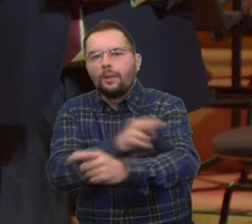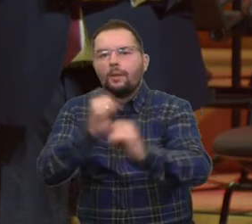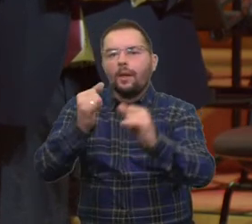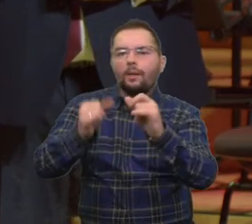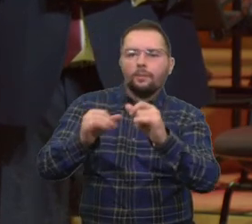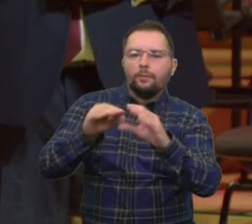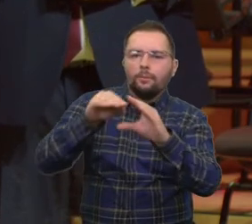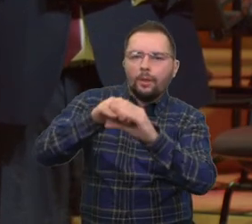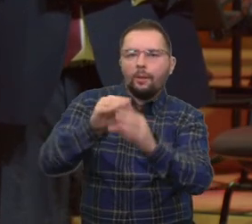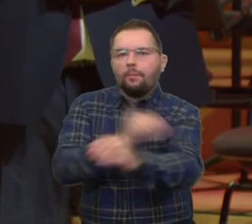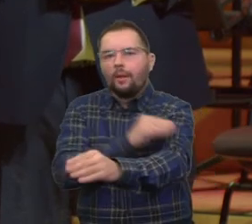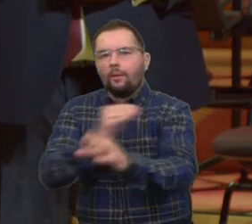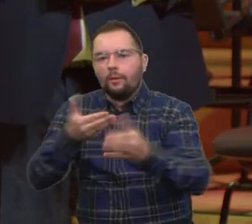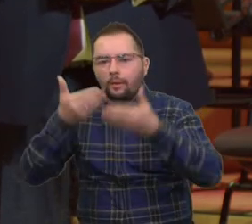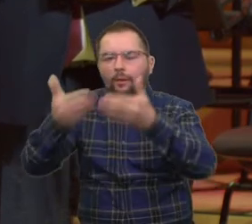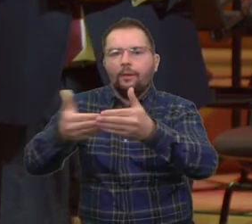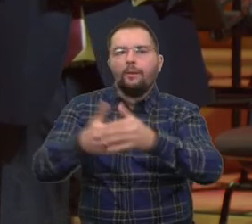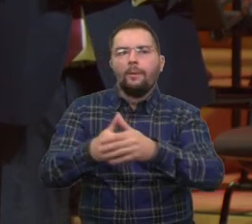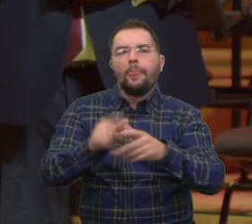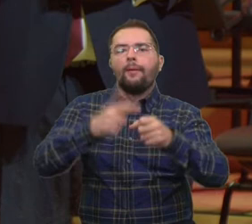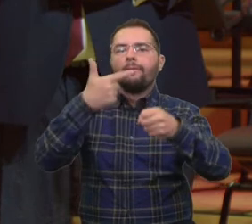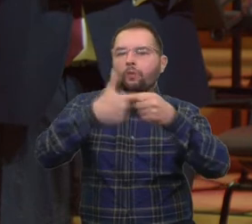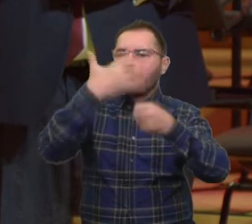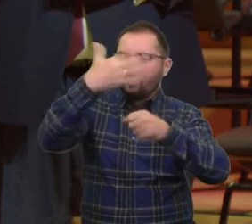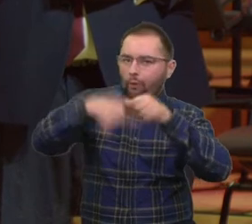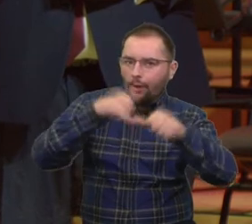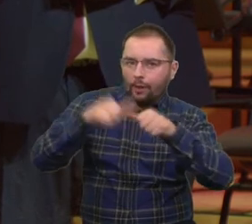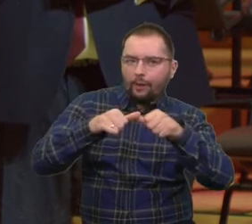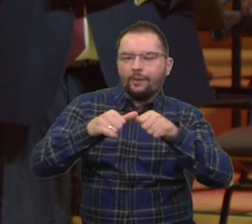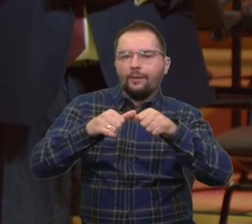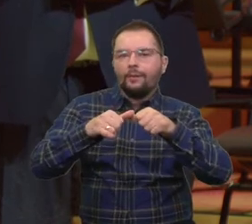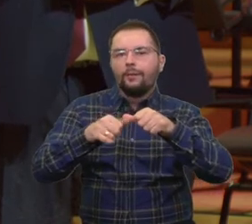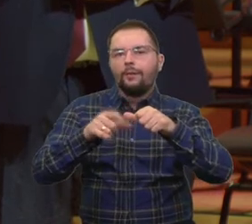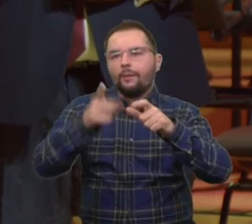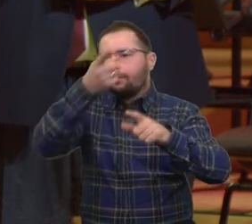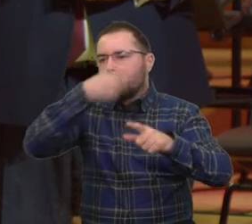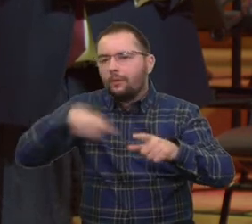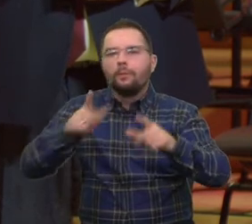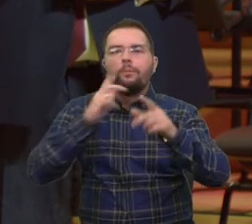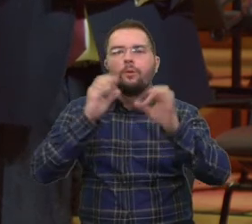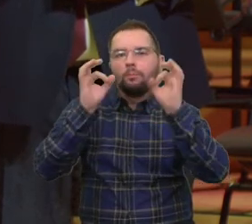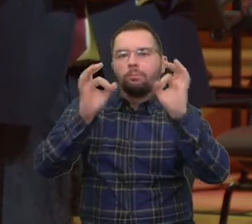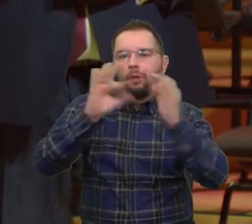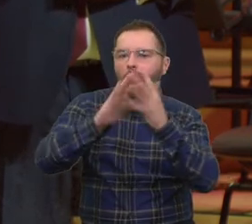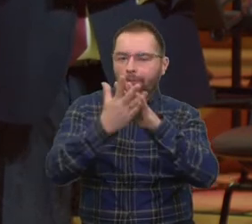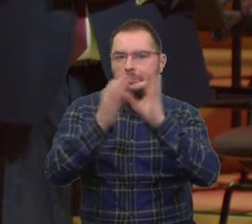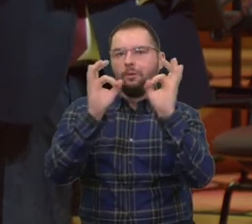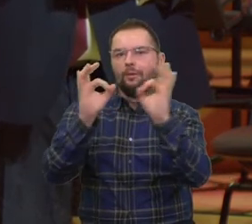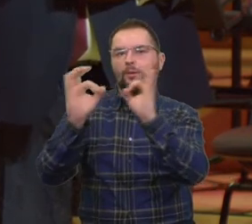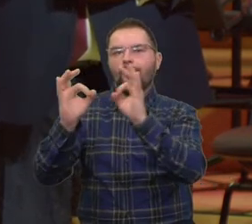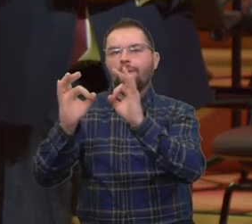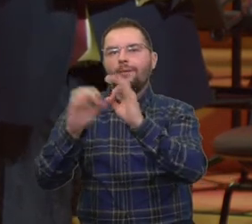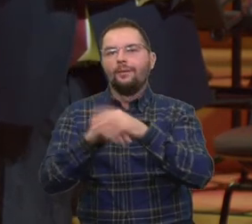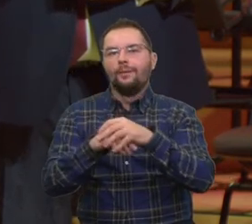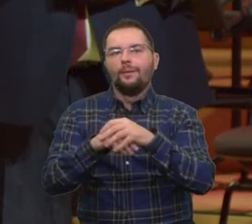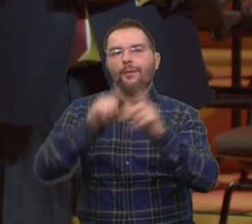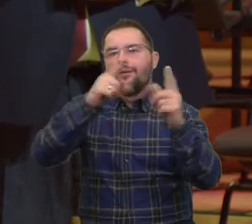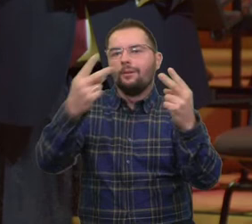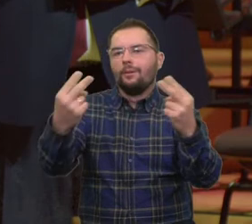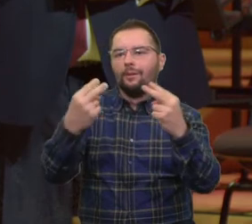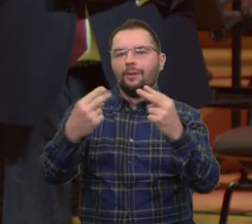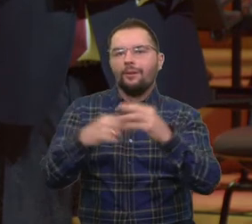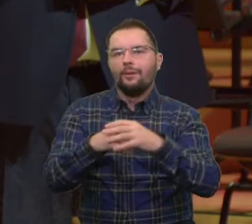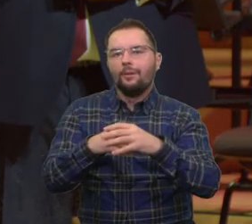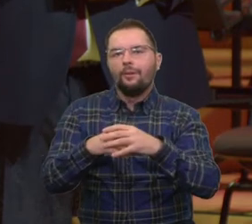wyposażać. I dzisiaj, o zgrozo, po 25 latach tej, wszyscy myślimy, udanej reformy, przyzwyczailiśmy się do tego,